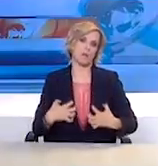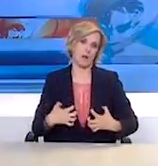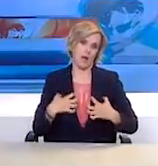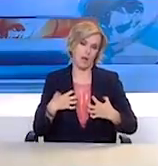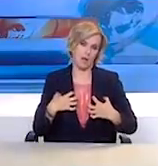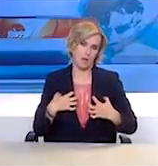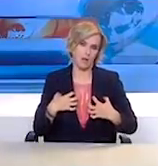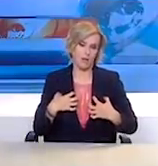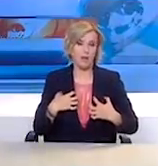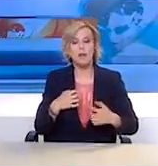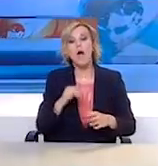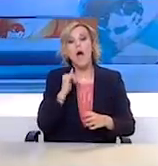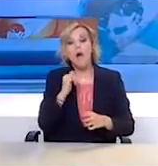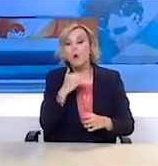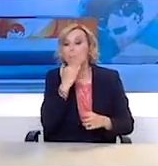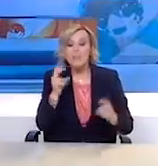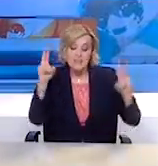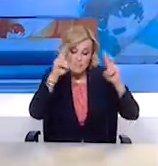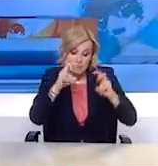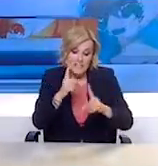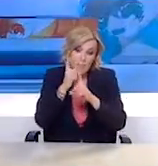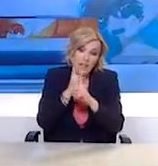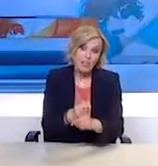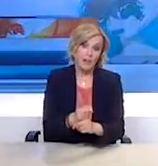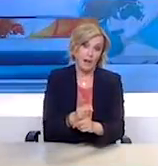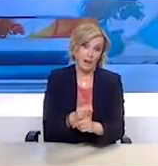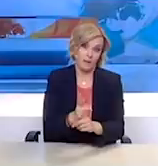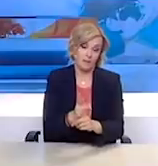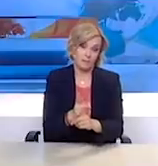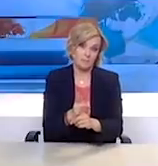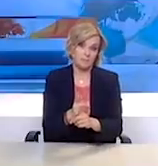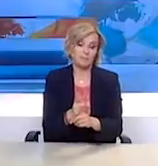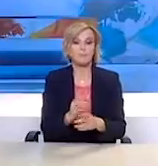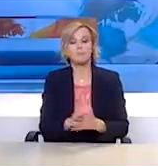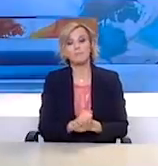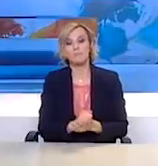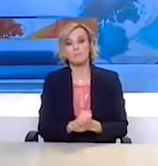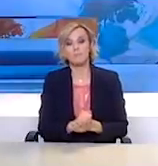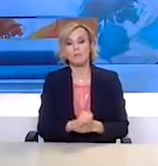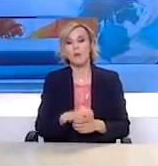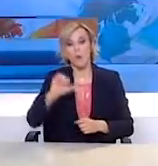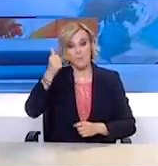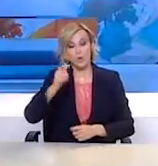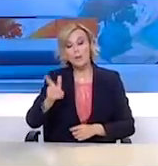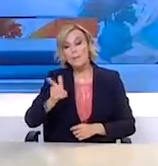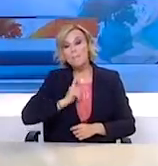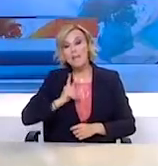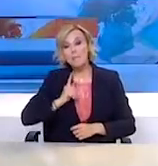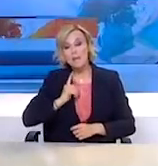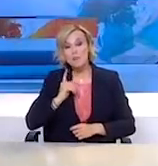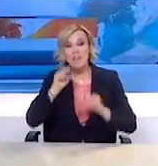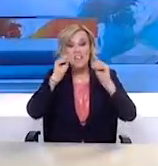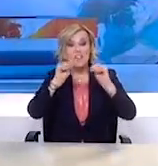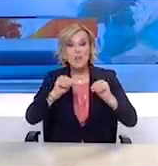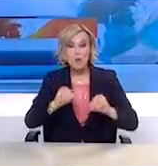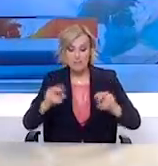και σε τέτοιους ανθρώπους. Δεν έχουμε ψάξει ειδικά γι' αυτό, γιατί αυτοί δεν είχαν συμπτώματα, έτσι. Άρα θα πρέπει να περιμένουμε περισσότερα επιστημονικά δεδομένα για το αν